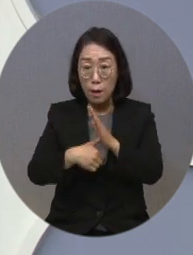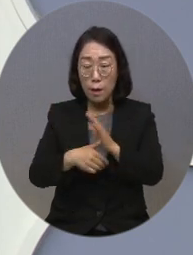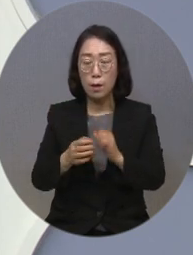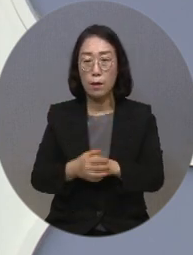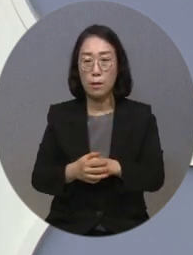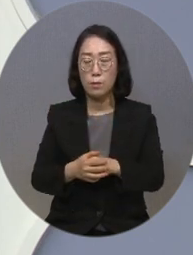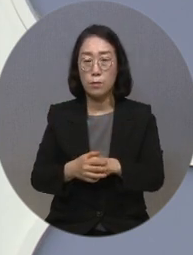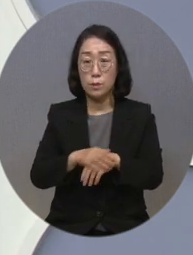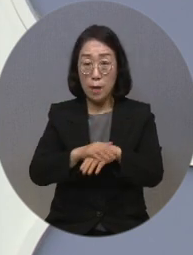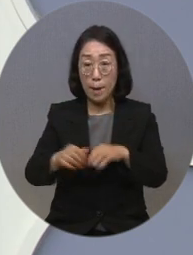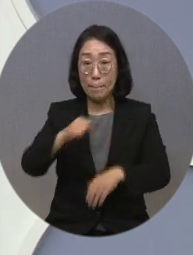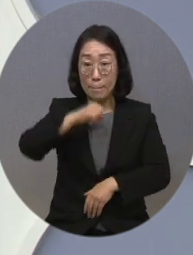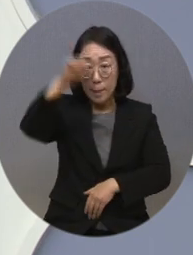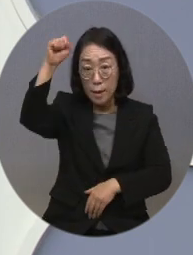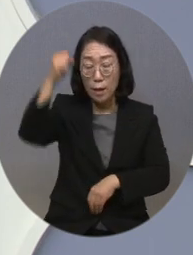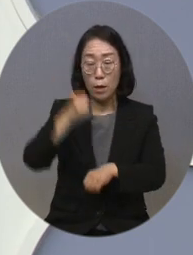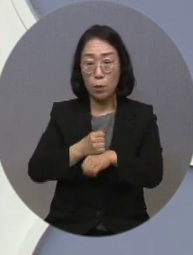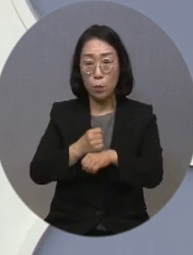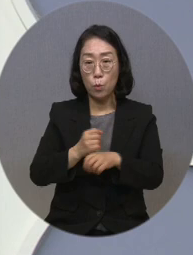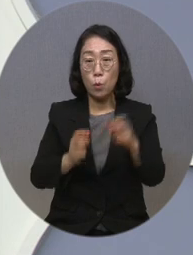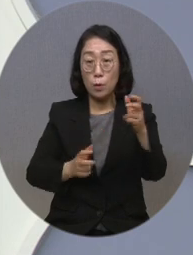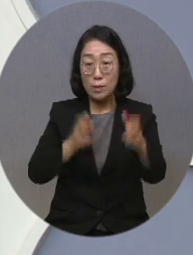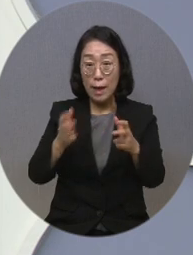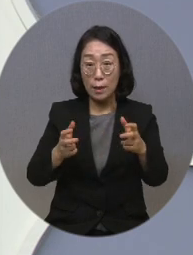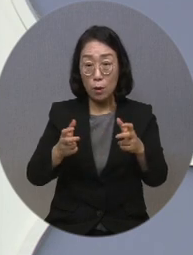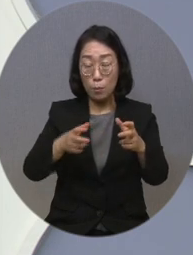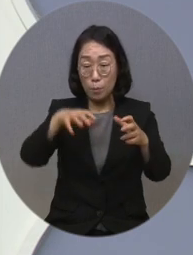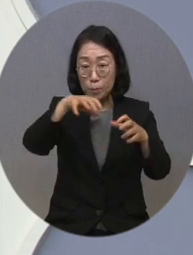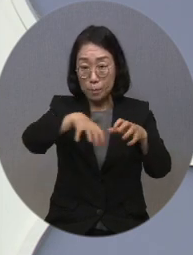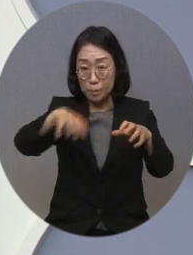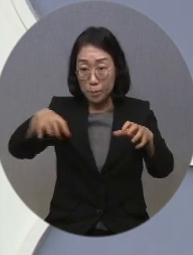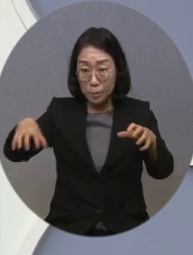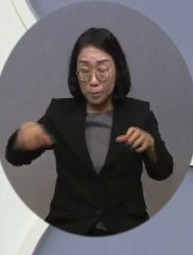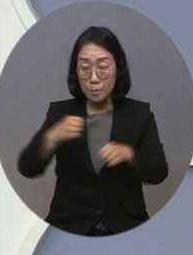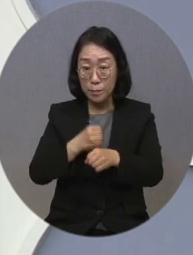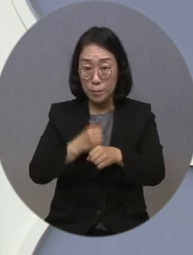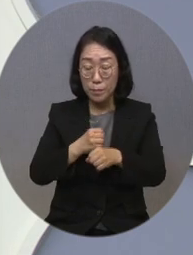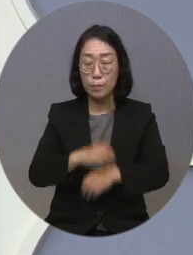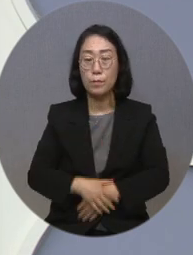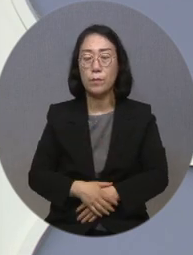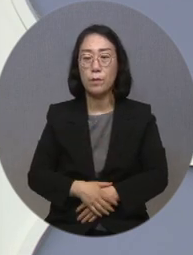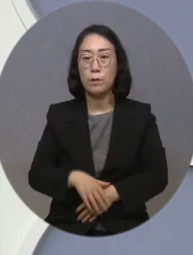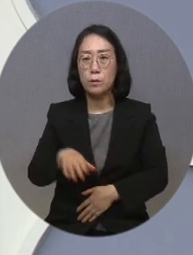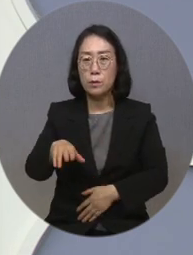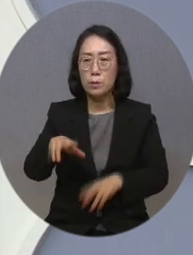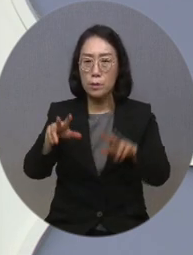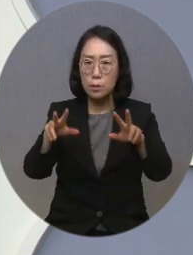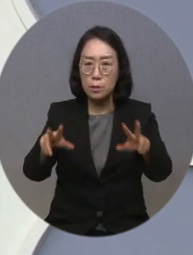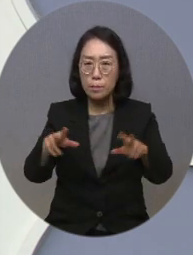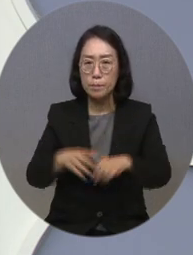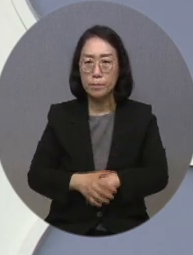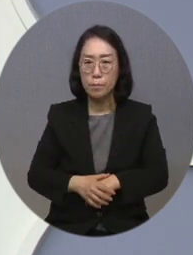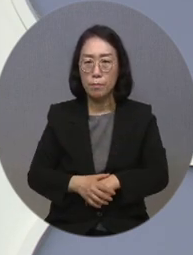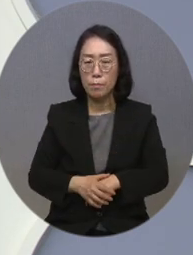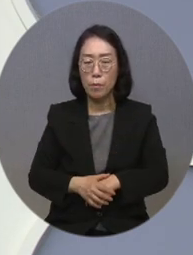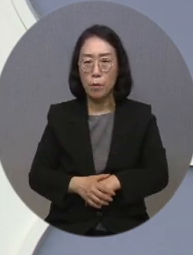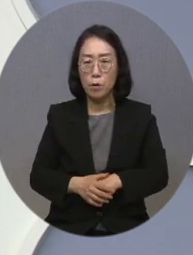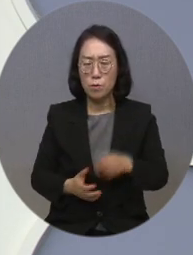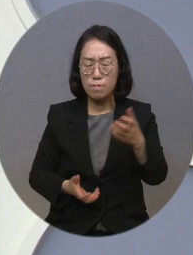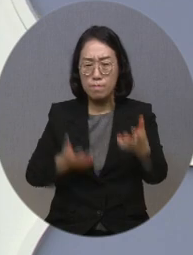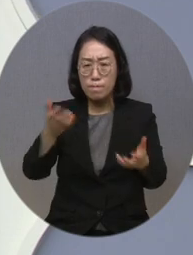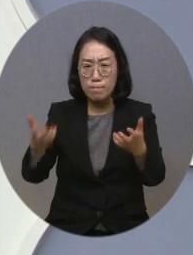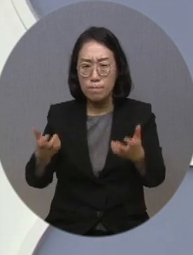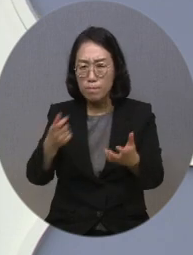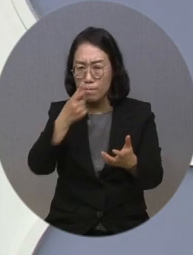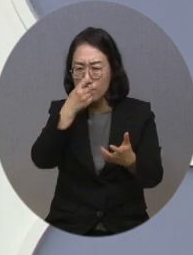유치를 하고 제가 산업단지도 29개를 닦아서 지금 산업단지가 지금 뭐 들어갈래야 들어갈 자리가 없을